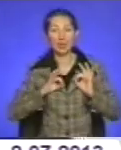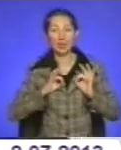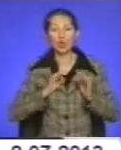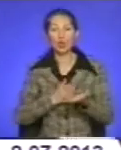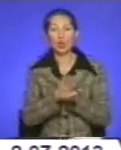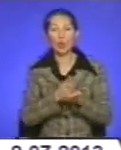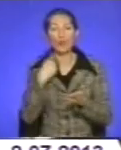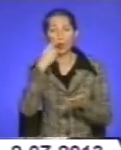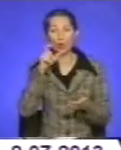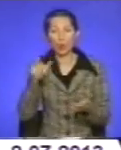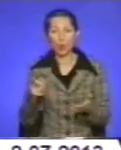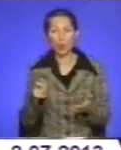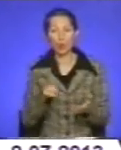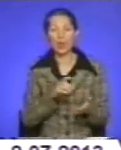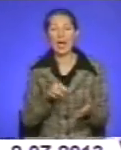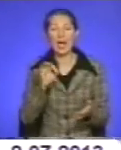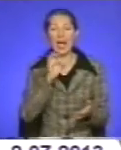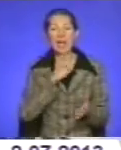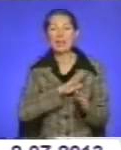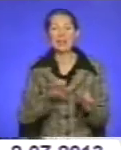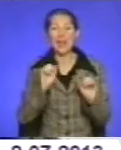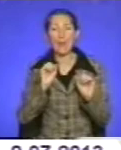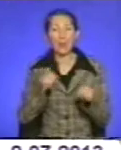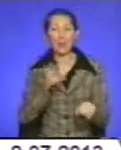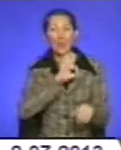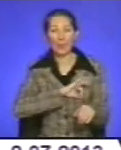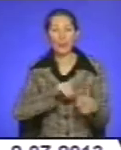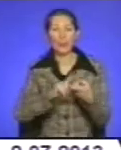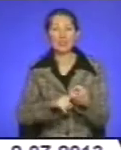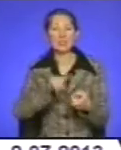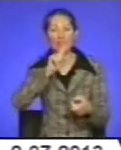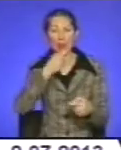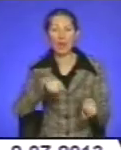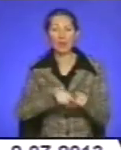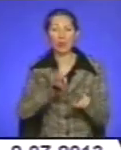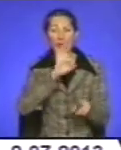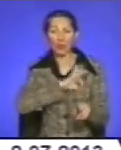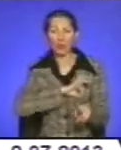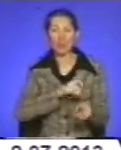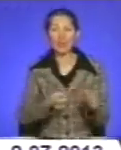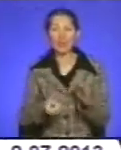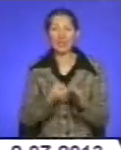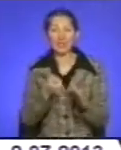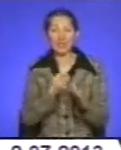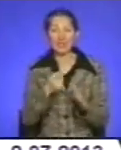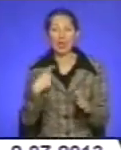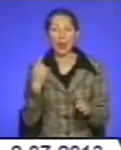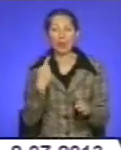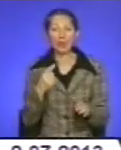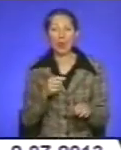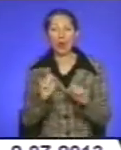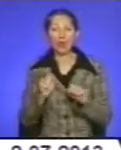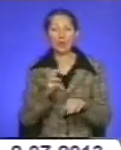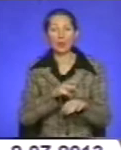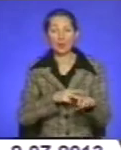становище неправомірної вигоди, поєднане з вимаганням такої вигоди, слідчі Тернопільського обласного управління міліції інкримінують керівнику